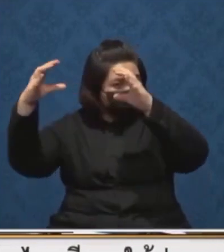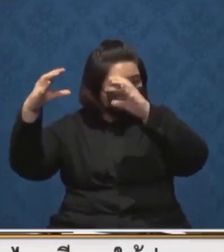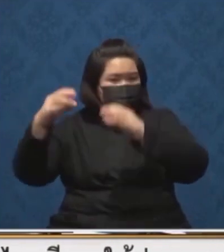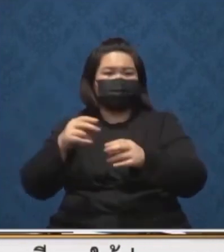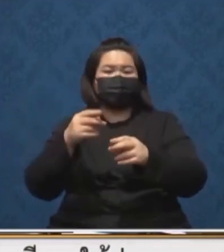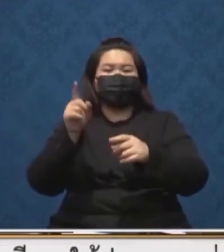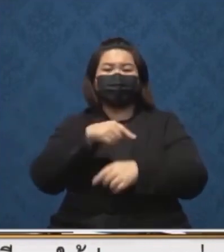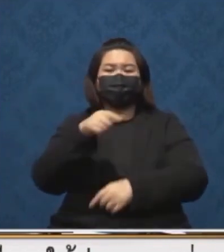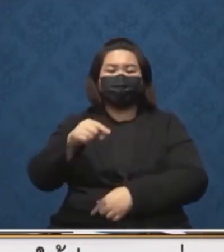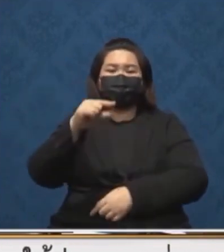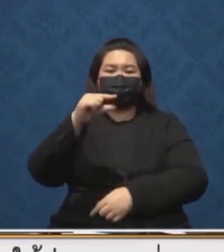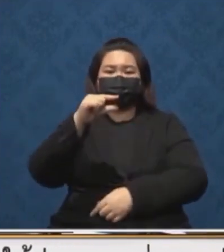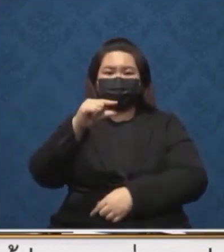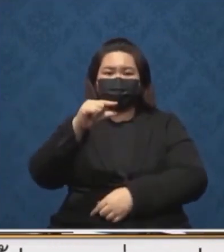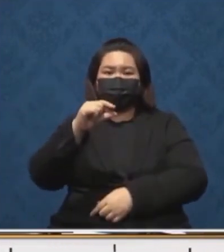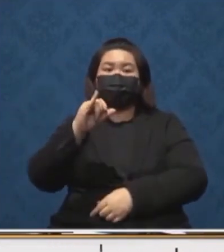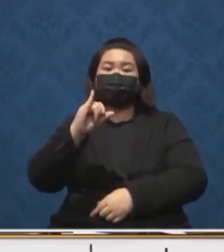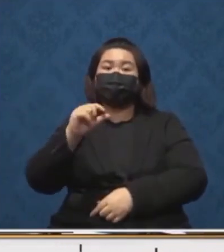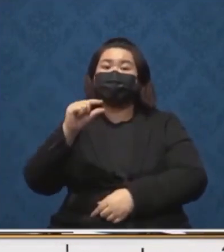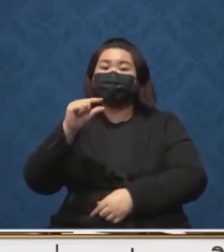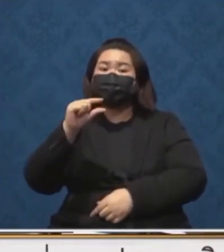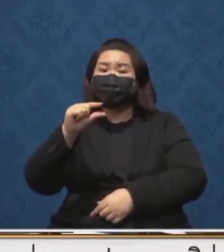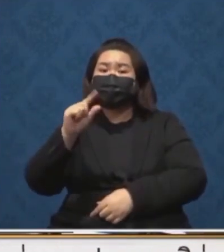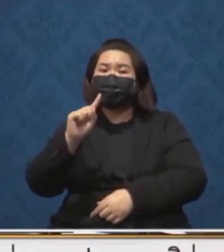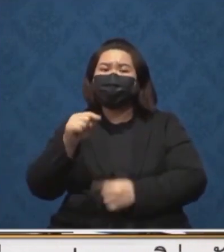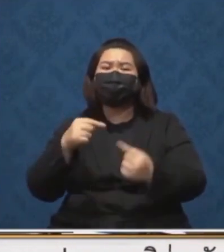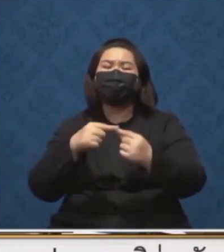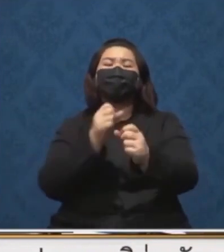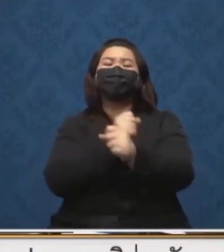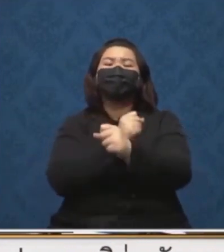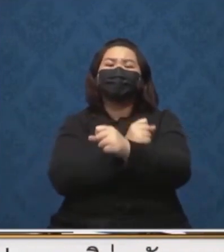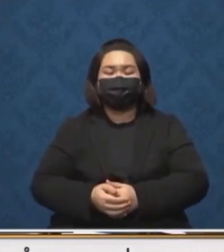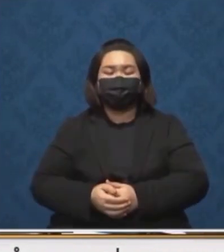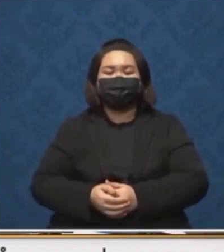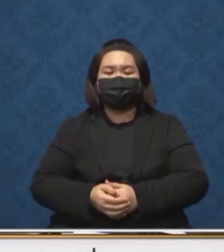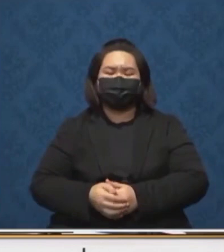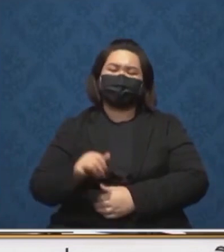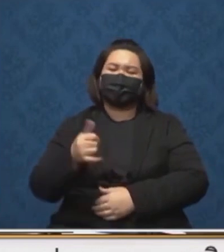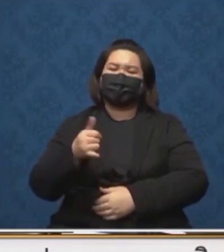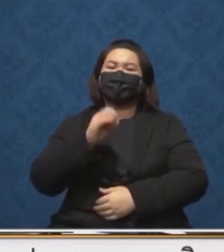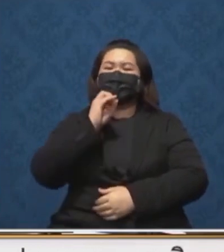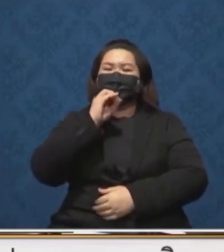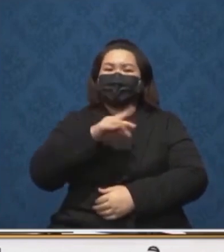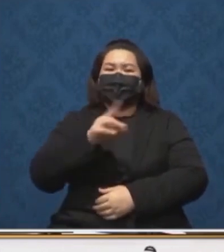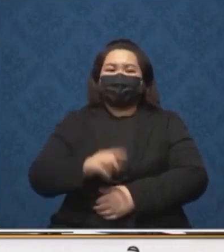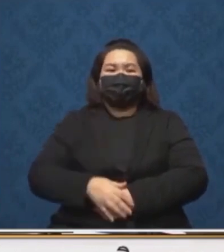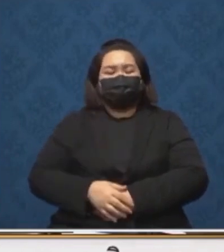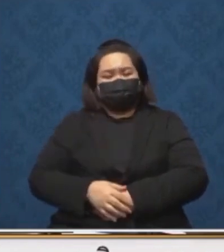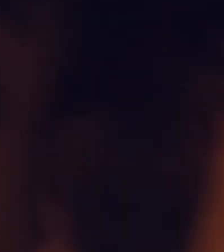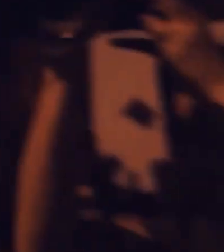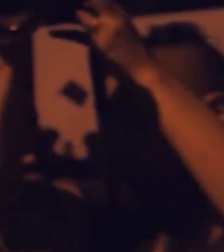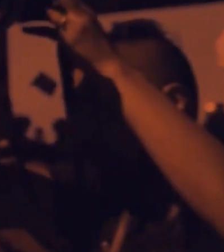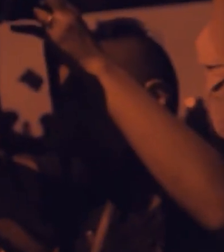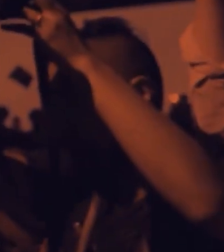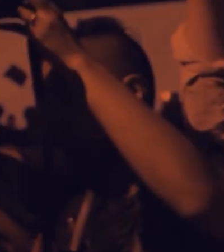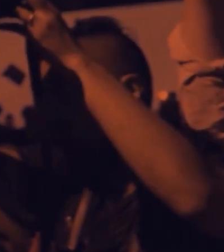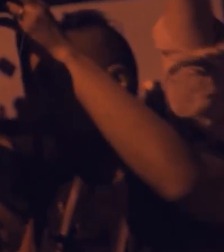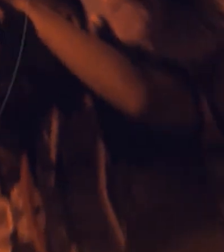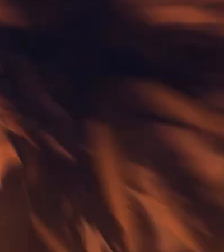อะไรจรงจ ๆ ก็คืออาชีพรัจ้าหครั ทั่วไปครัท่านประทานที่มเป็นการคาท่าสมัยให่หอเปลา